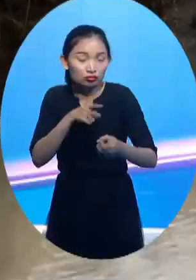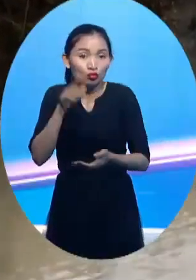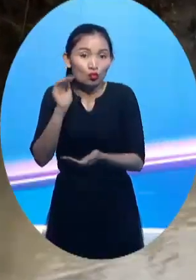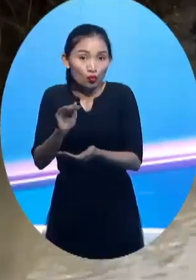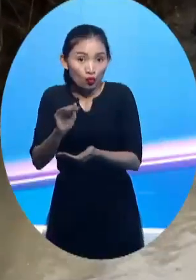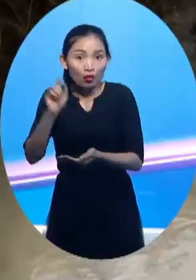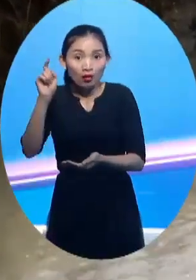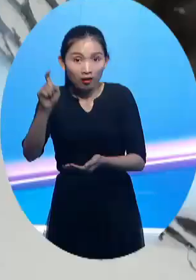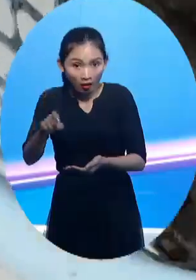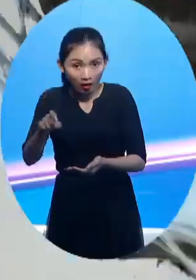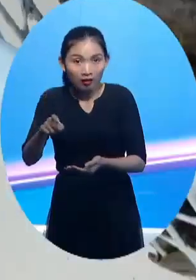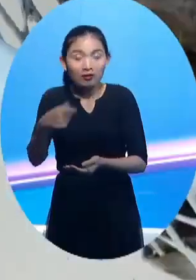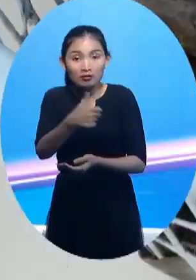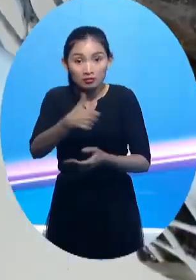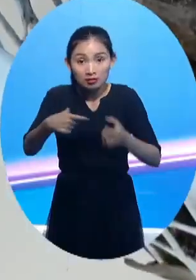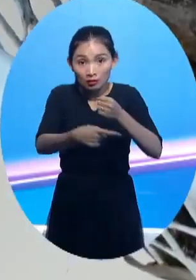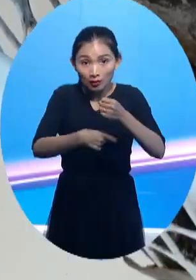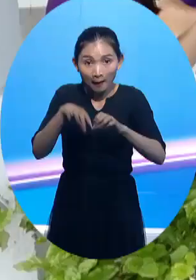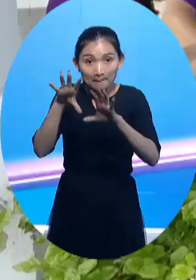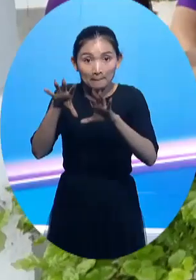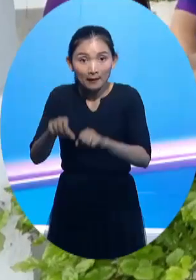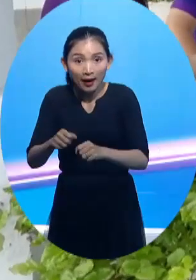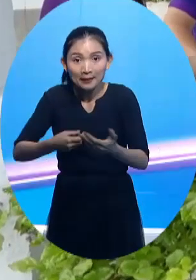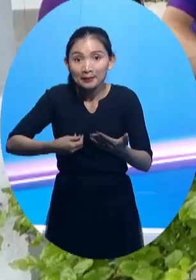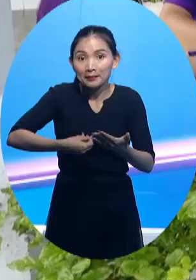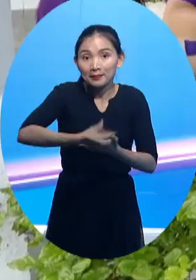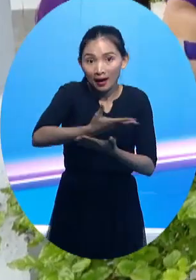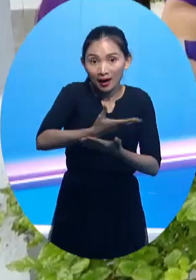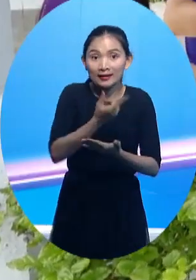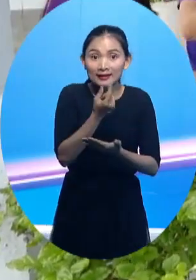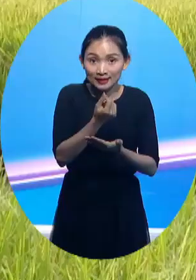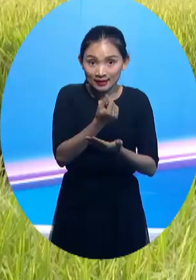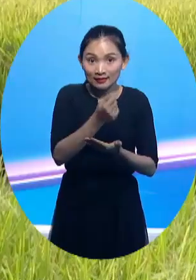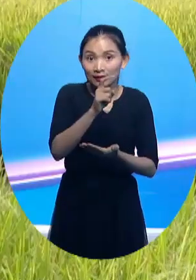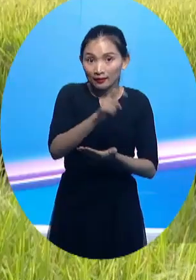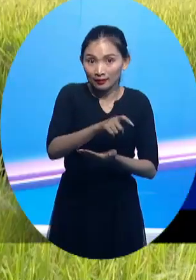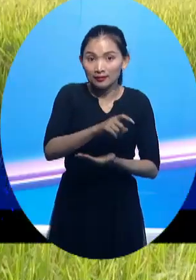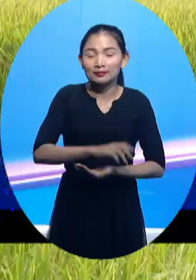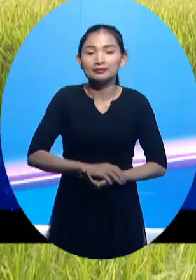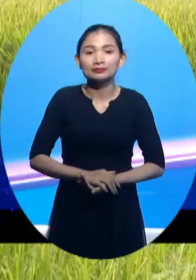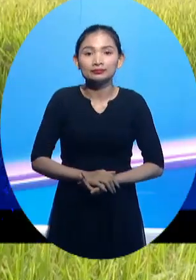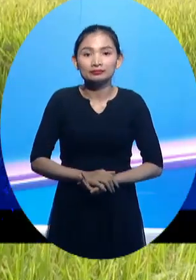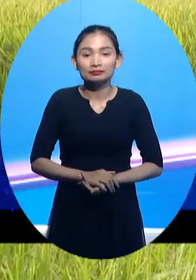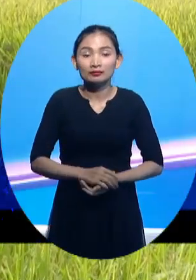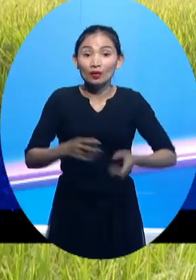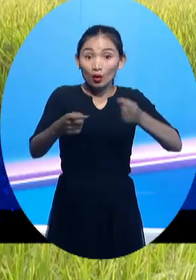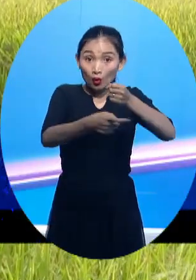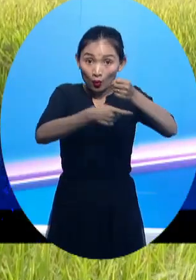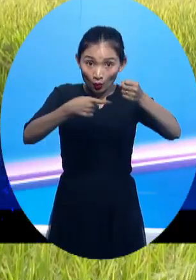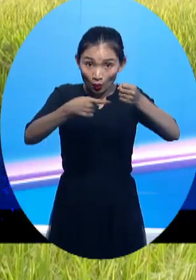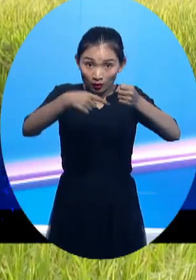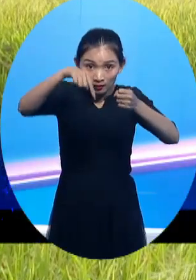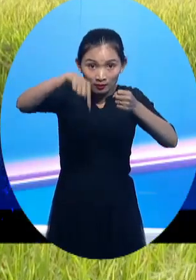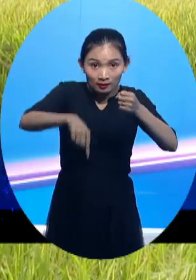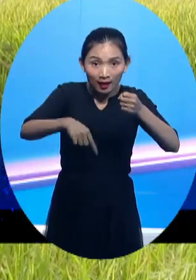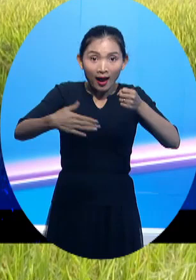cơ hội cho bà con nông dân có có thêm thu nhập thứ hai trước khi thu hoạch lúa tím mô hình mà ở trên lúa ở dưới là tôm